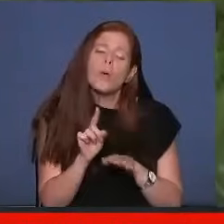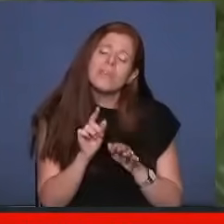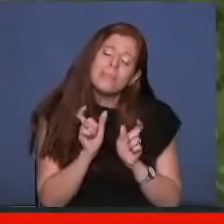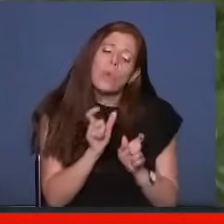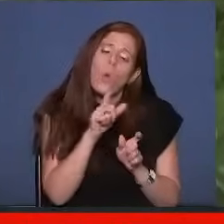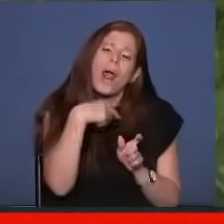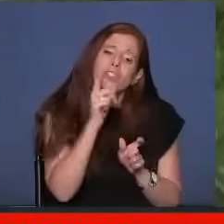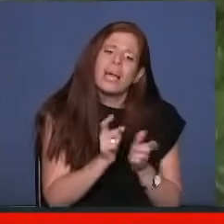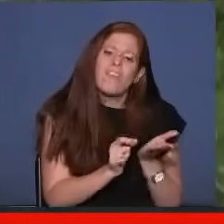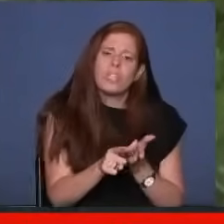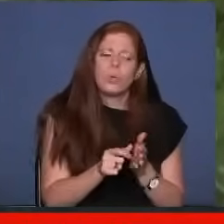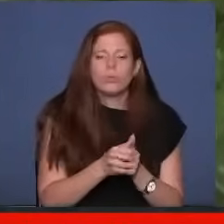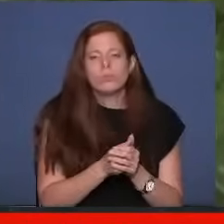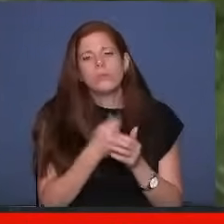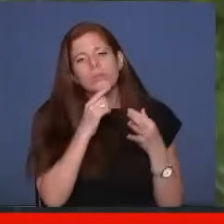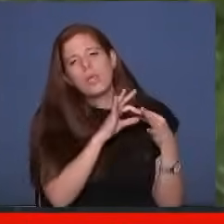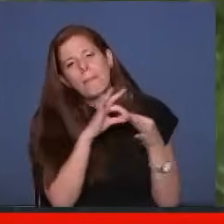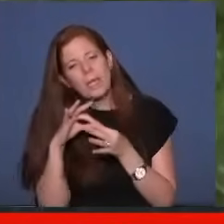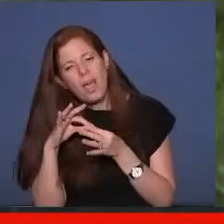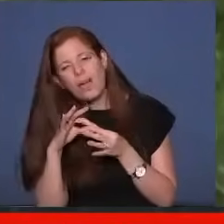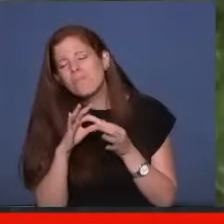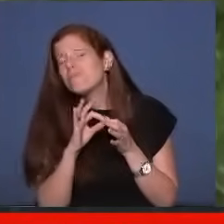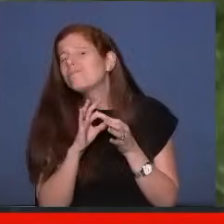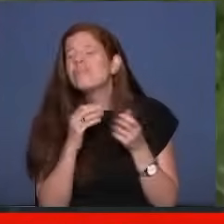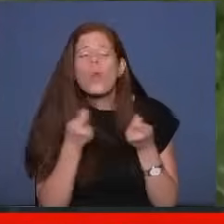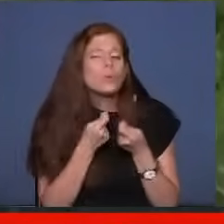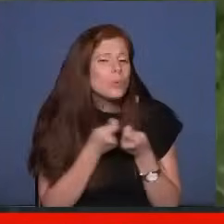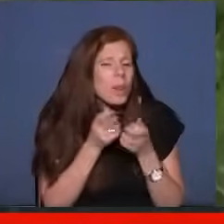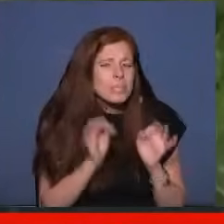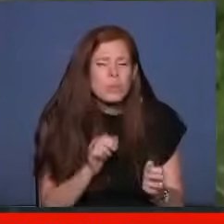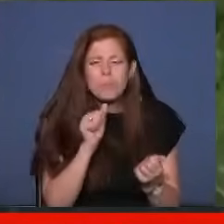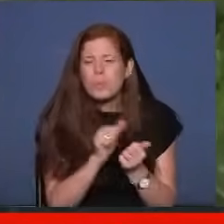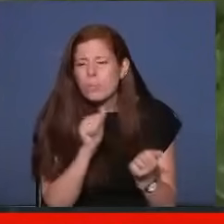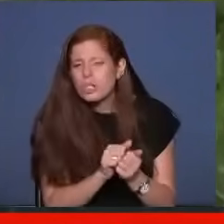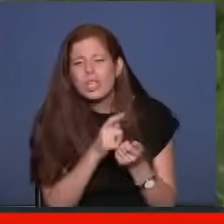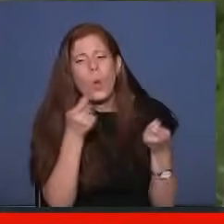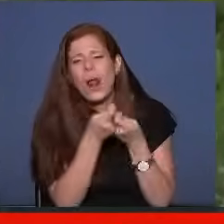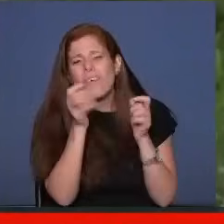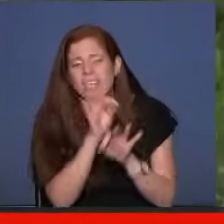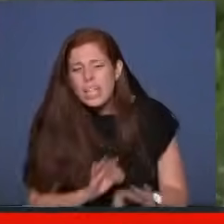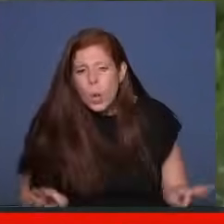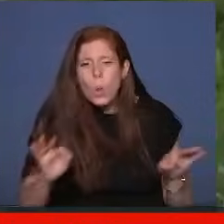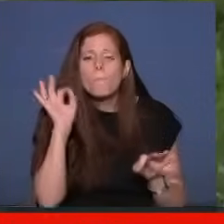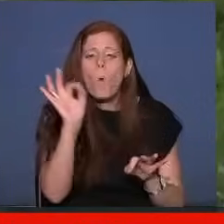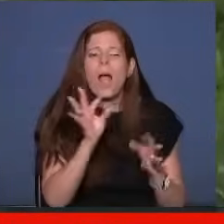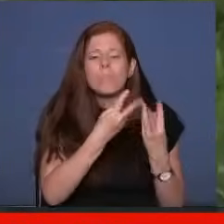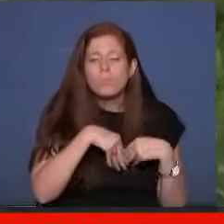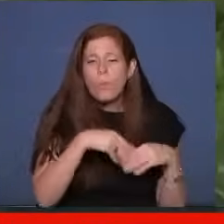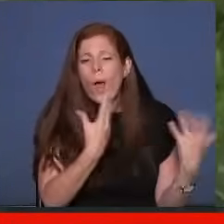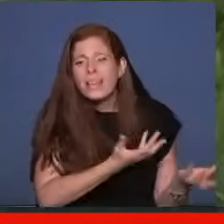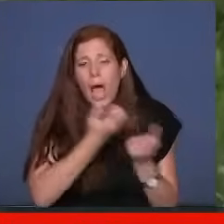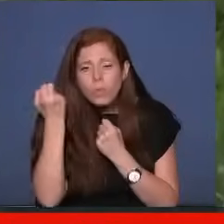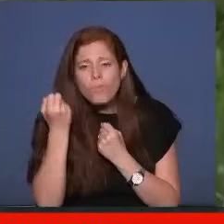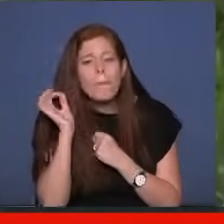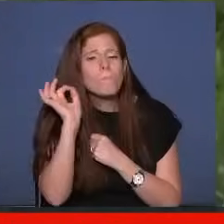זו אמירה מופרכת, מנותקת מהמציאות, מטופשת, לא רלוונטית לכלום. פוגעת במשפחות החטופים,